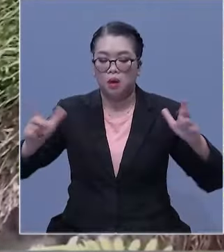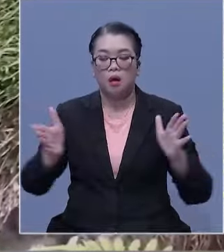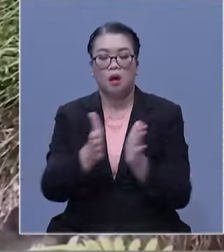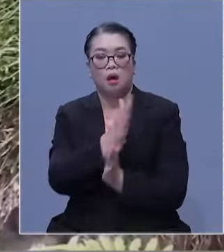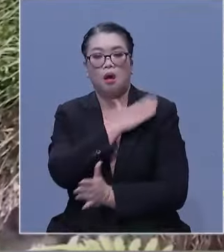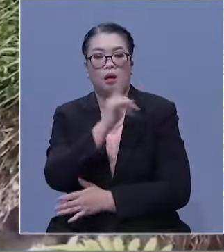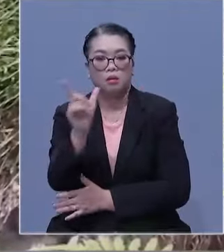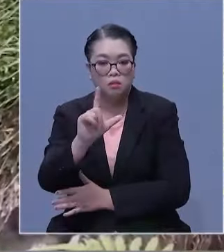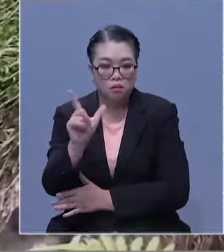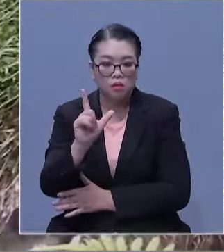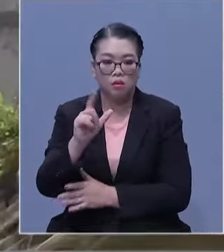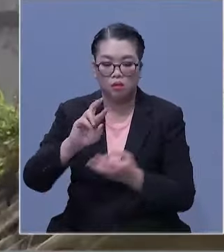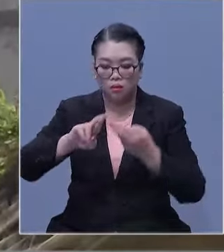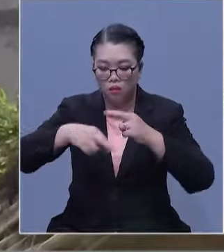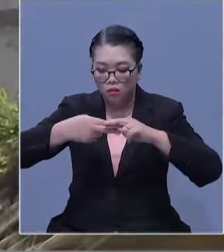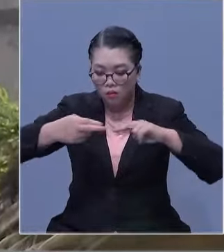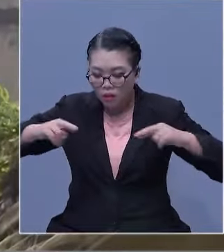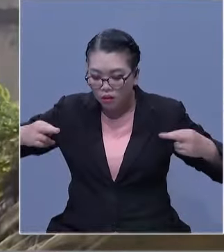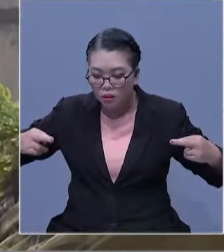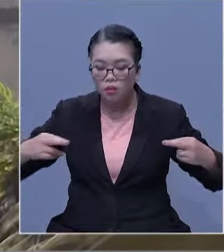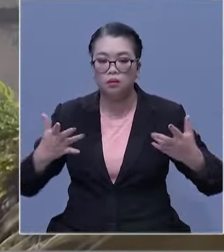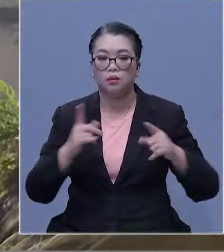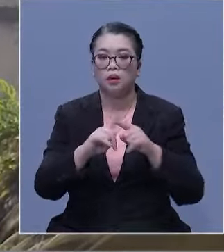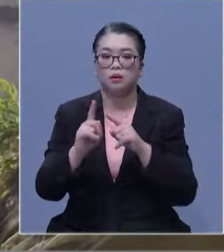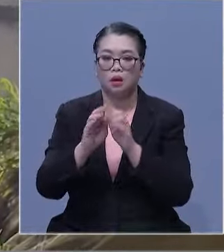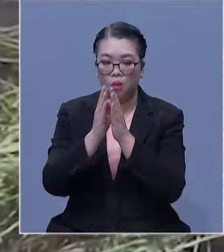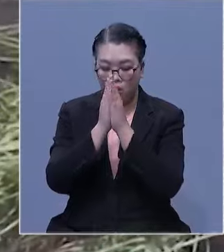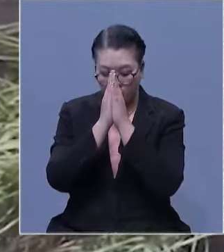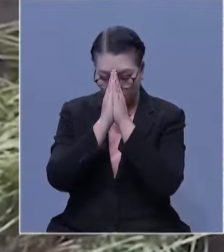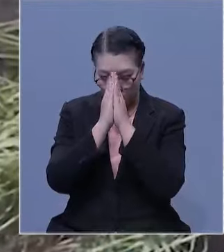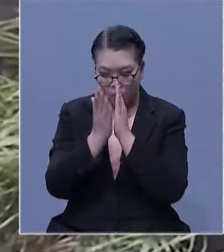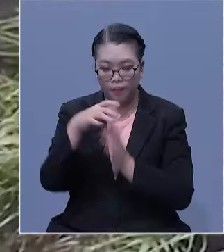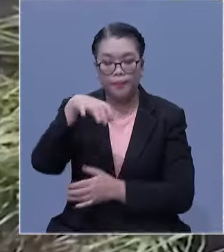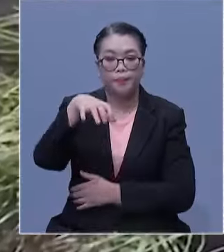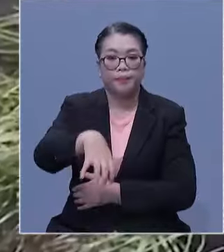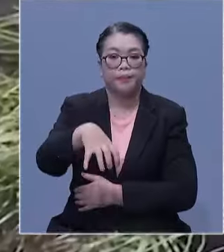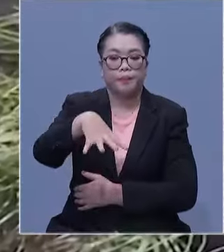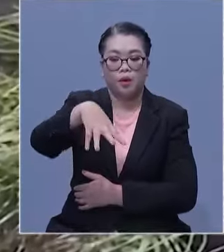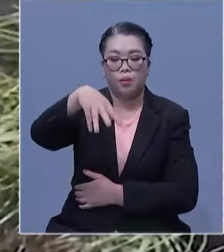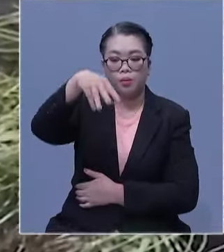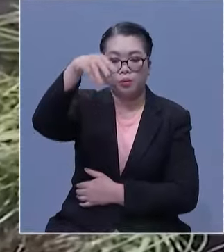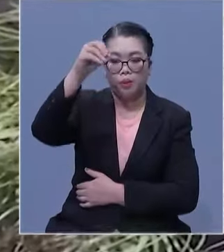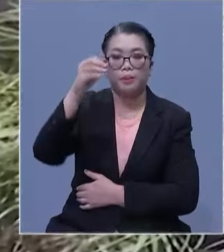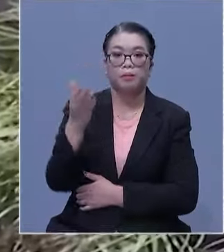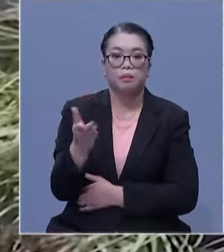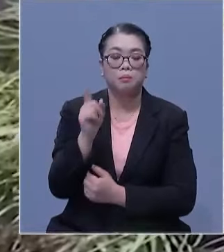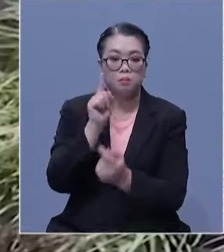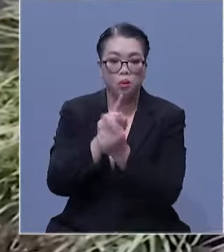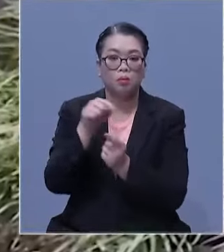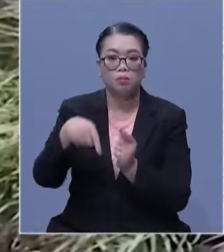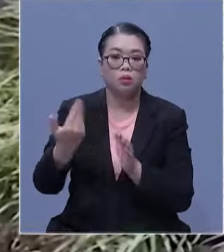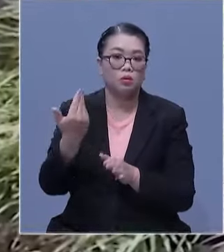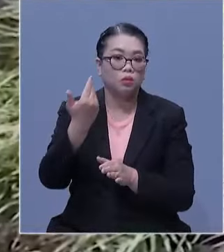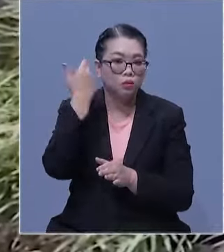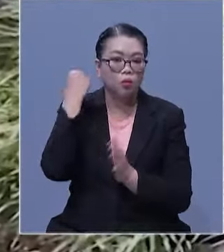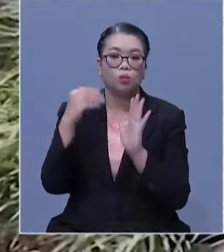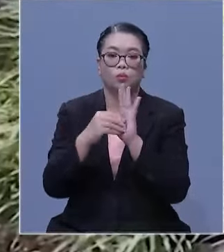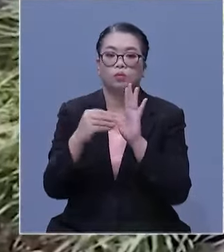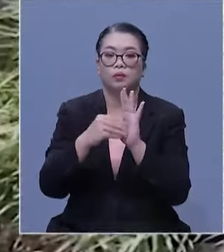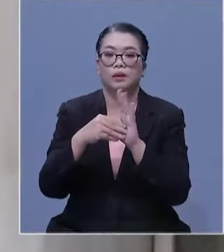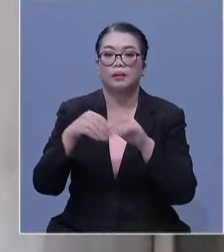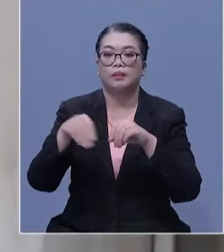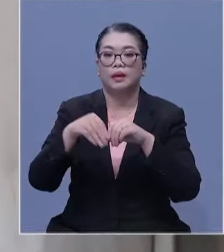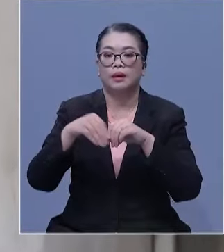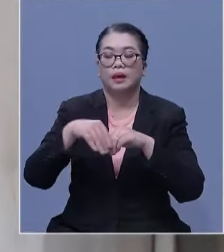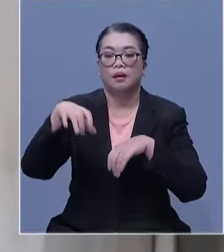ยบเลยนะคะลดภาพเต็ๆนะคะสำหรบสถานที่ตั้ง JD แห่งนี้อยู่ใซอยแ่งหนึ่ ใล้กับ